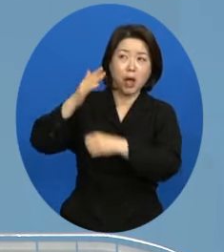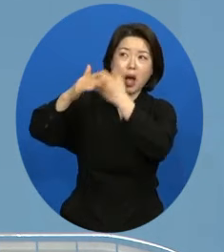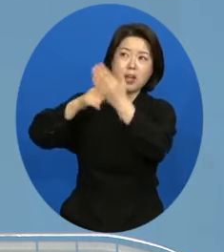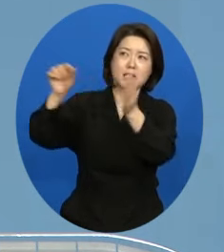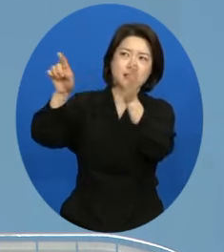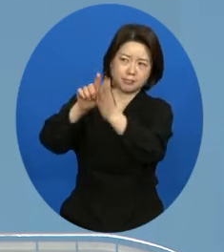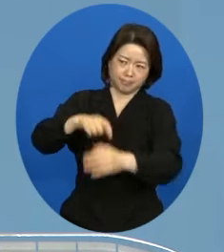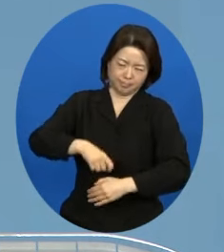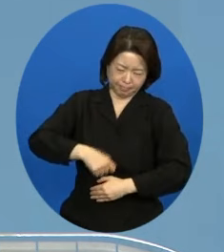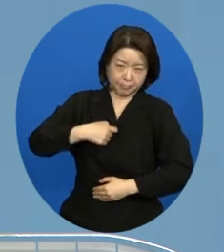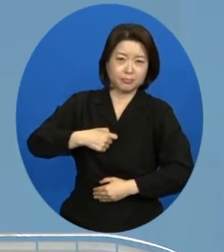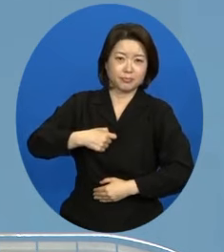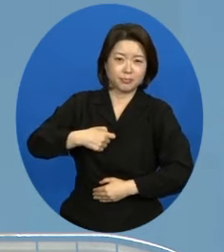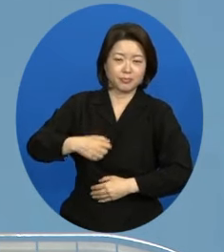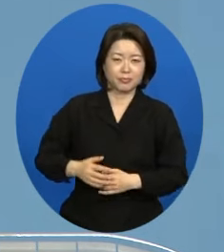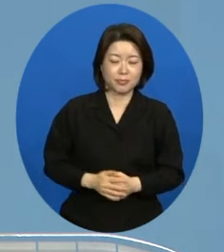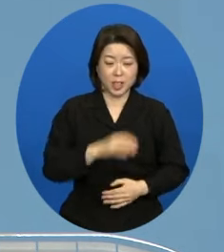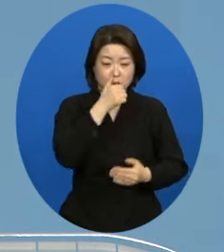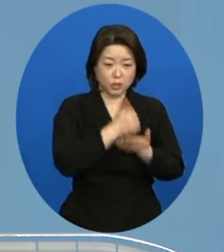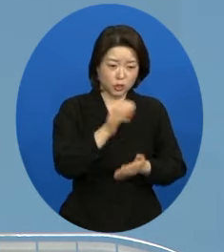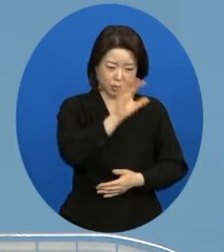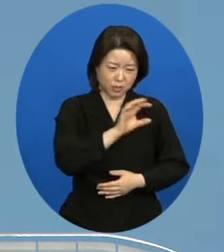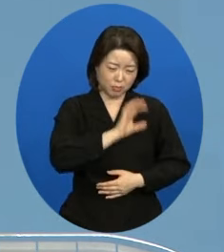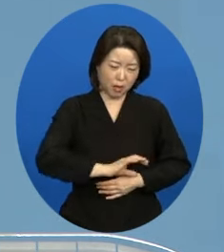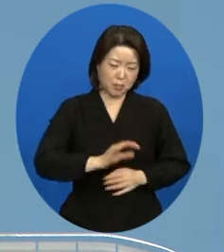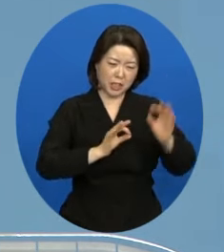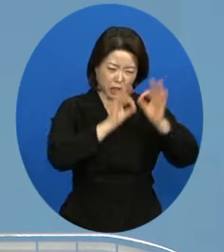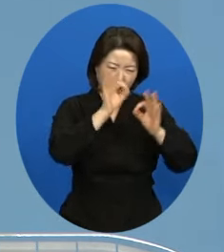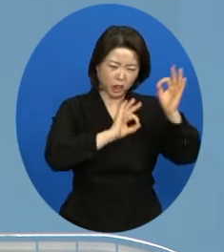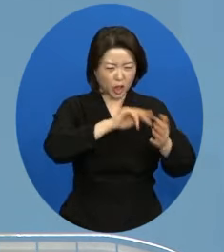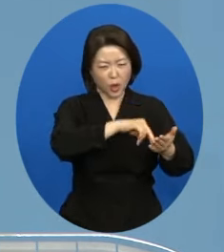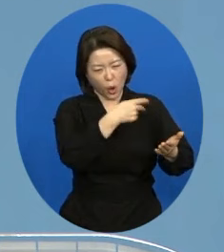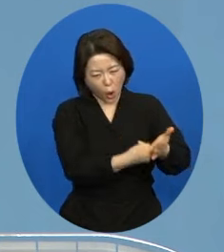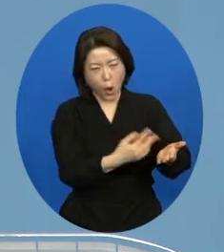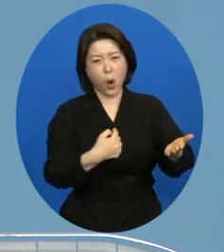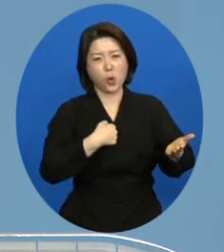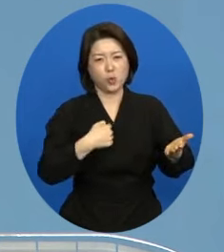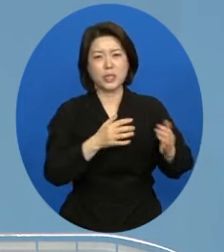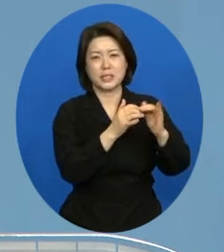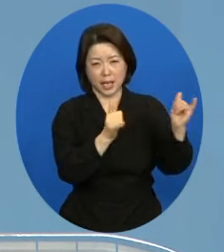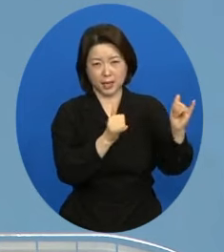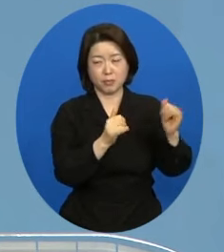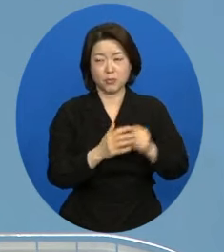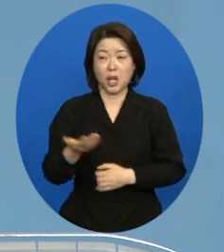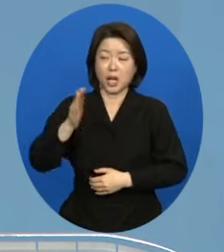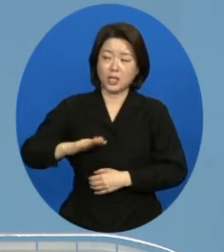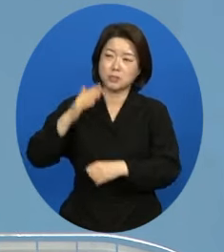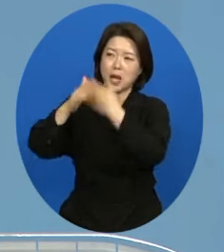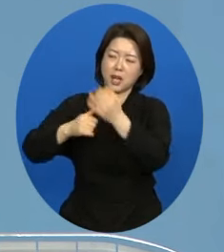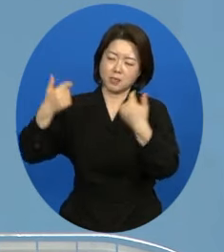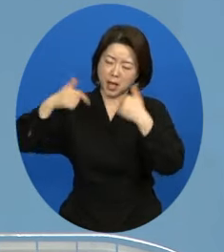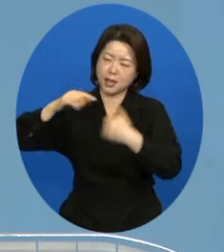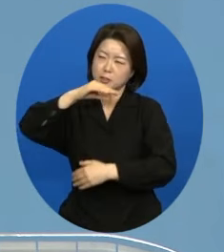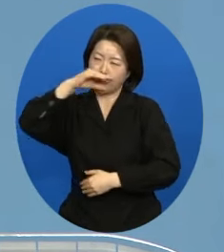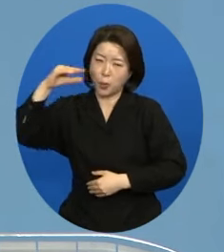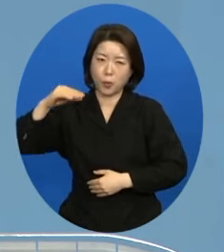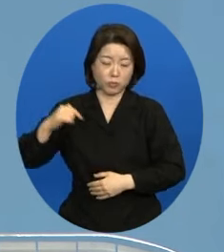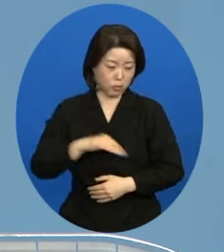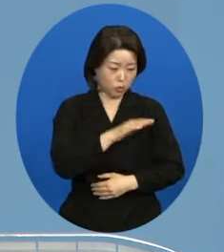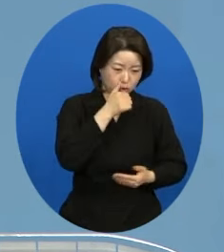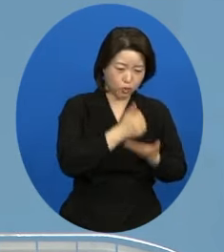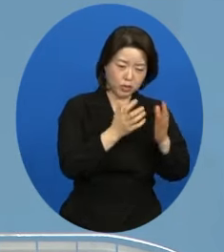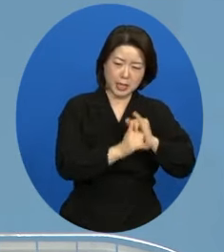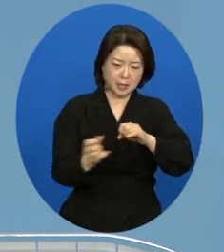신실하시다 죄에 반복해서 넘어지고 실패하는 인간이지만 하나님은 항상 오르시고 하나님은 그런 죄인을 버리지